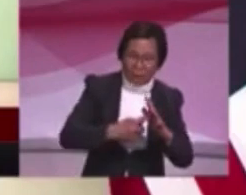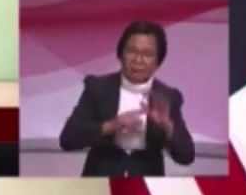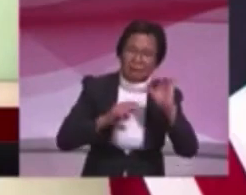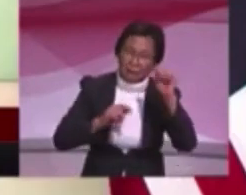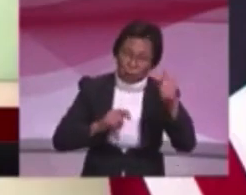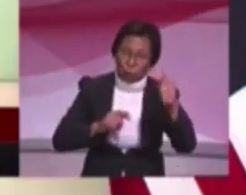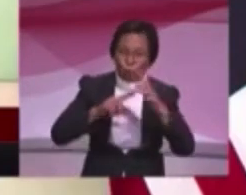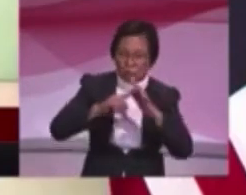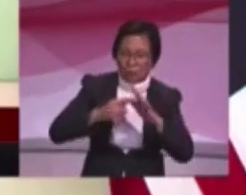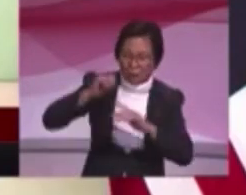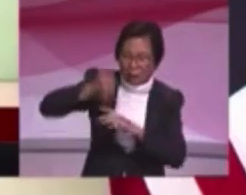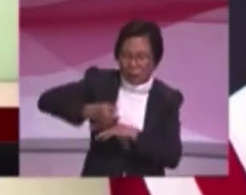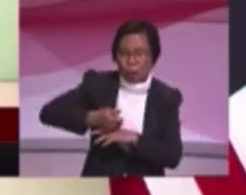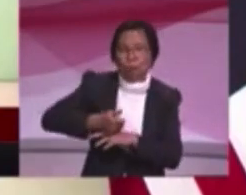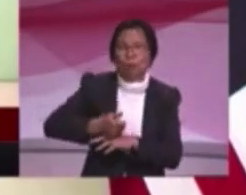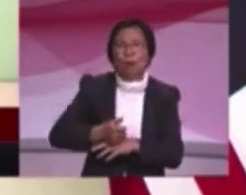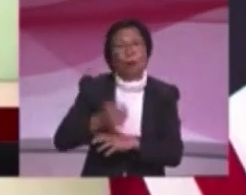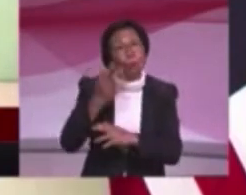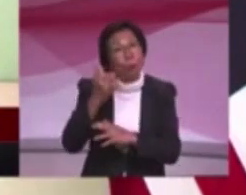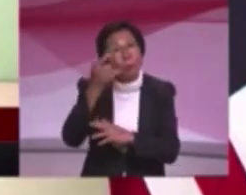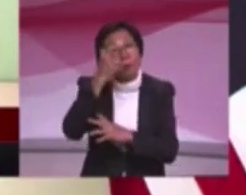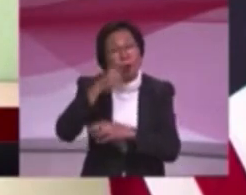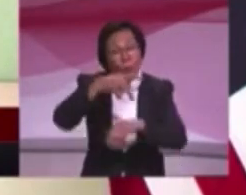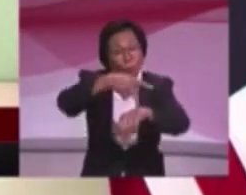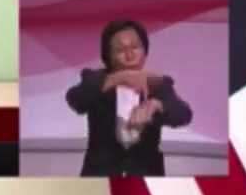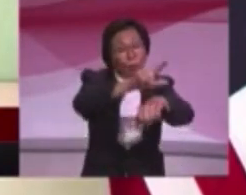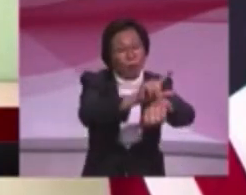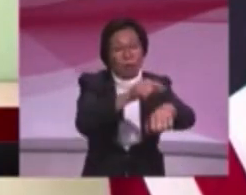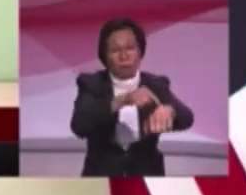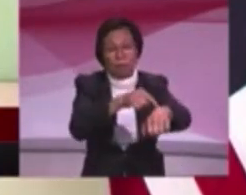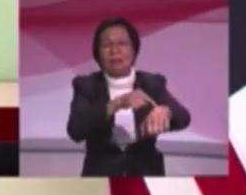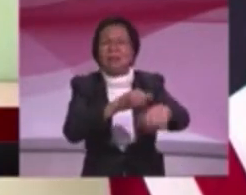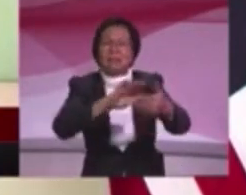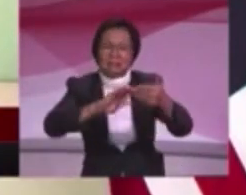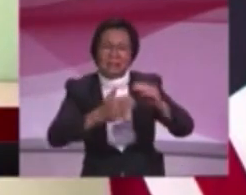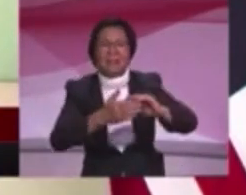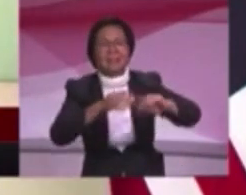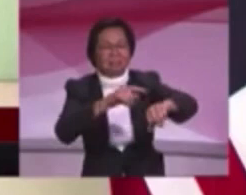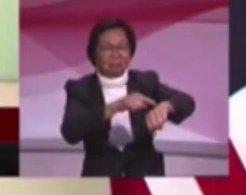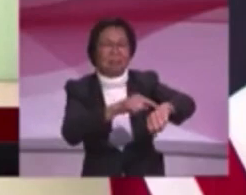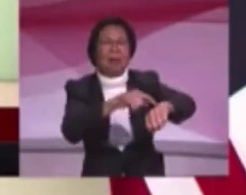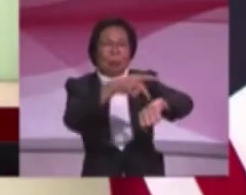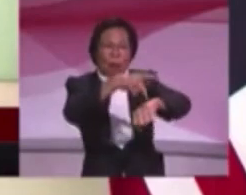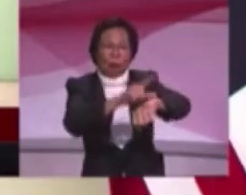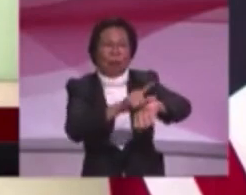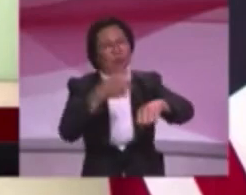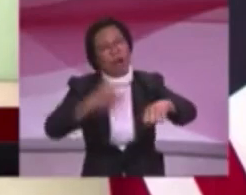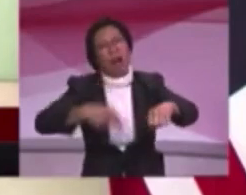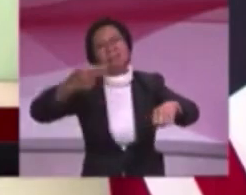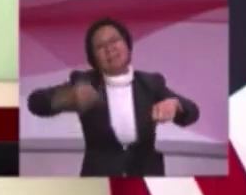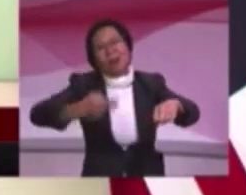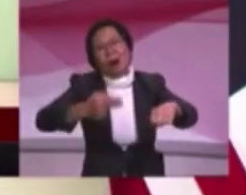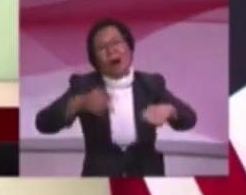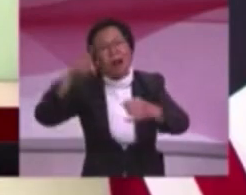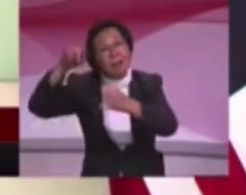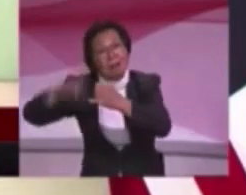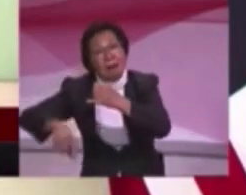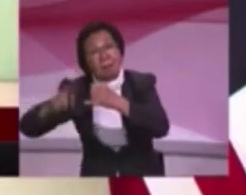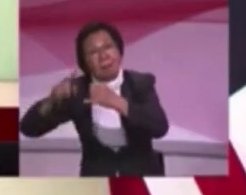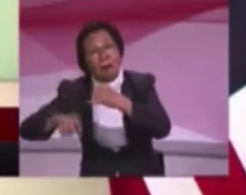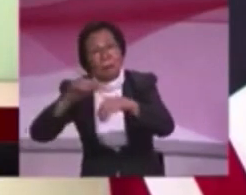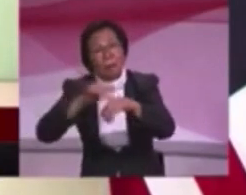esok. Ini memandangkan Pulau Langkawi telah menjadi zon hijau. Dan kes terakhir yang direkodkan adalah